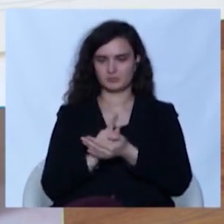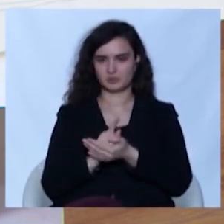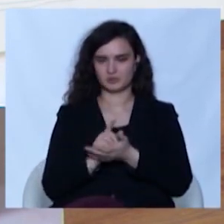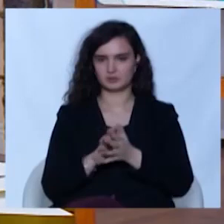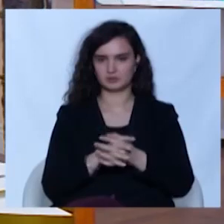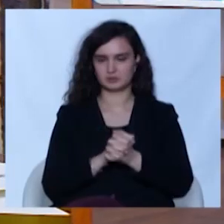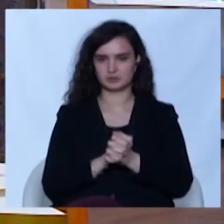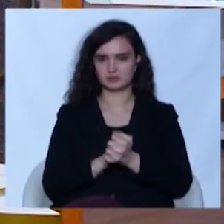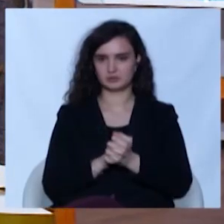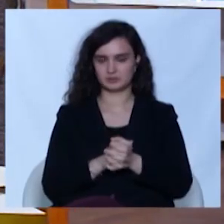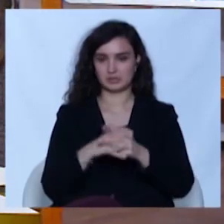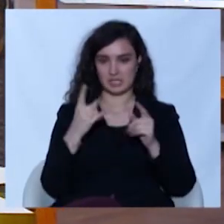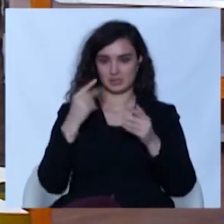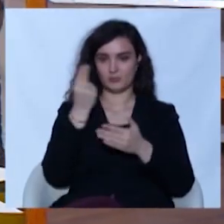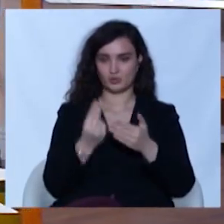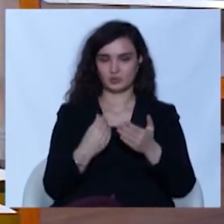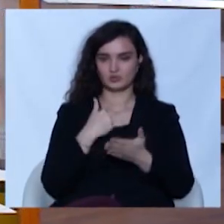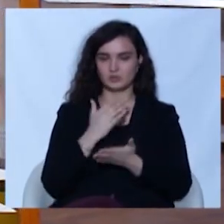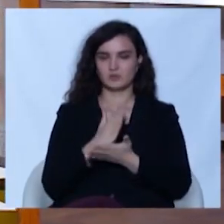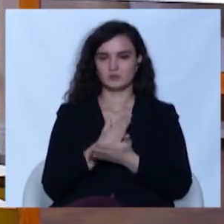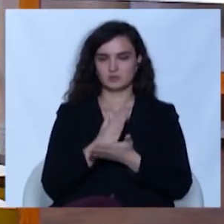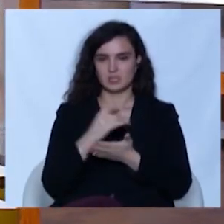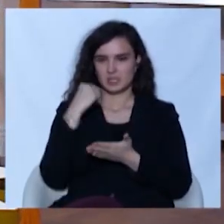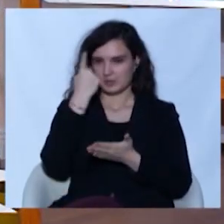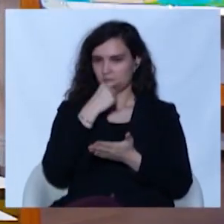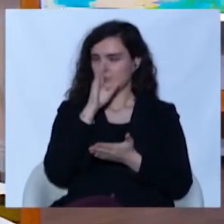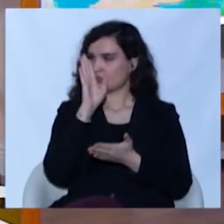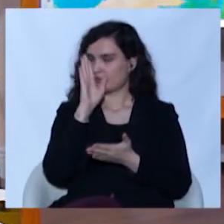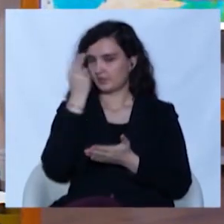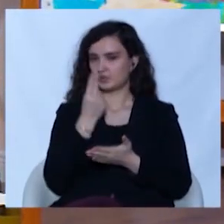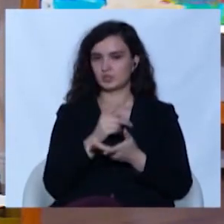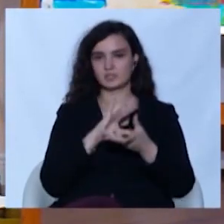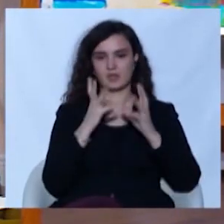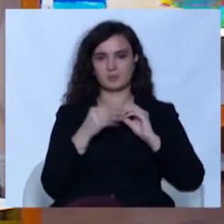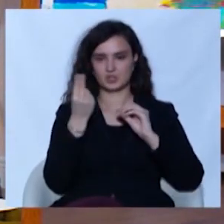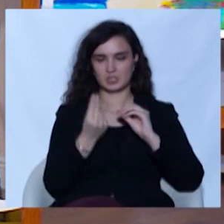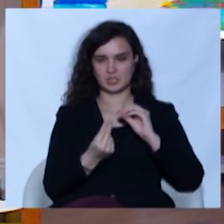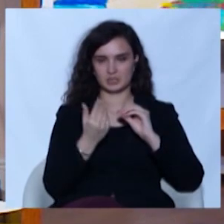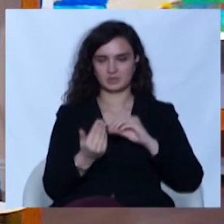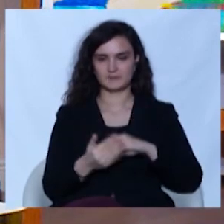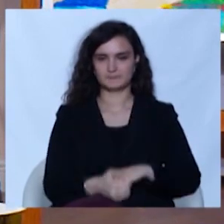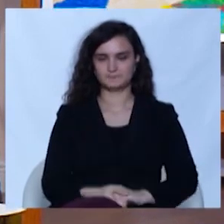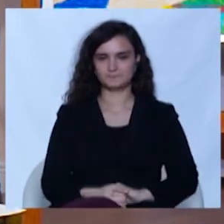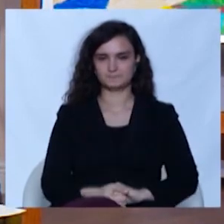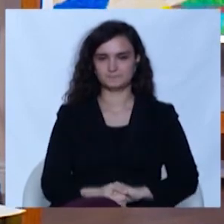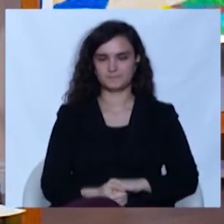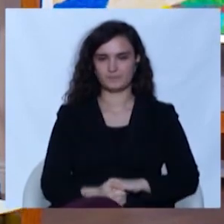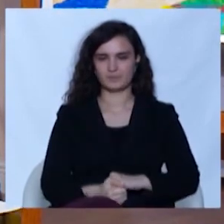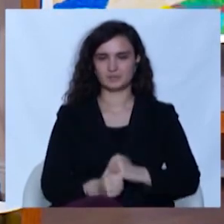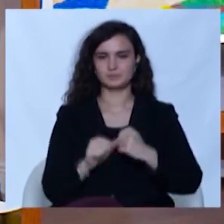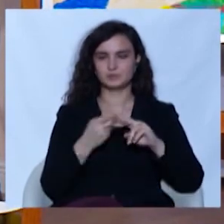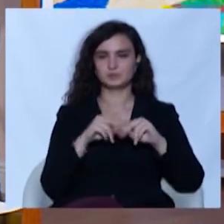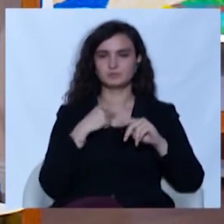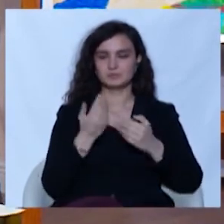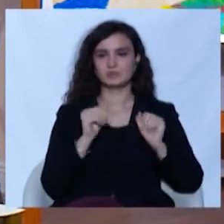эти портреты, что я говорю, профиль. Это сарикола перчана хате бих. И мы там мы